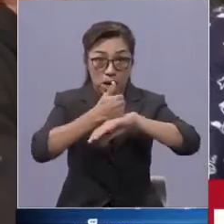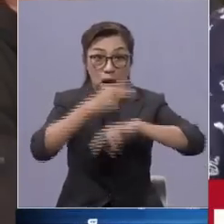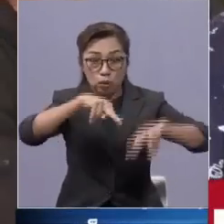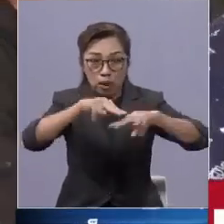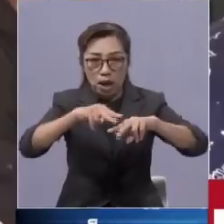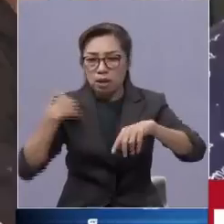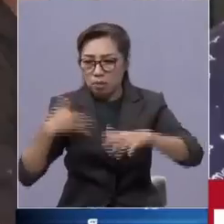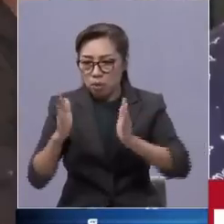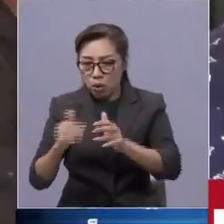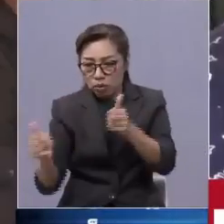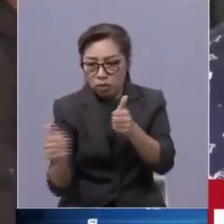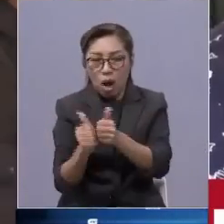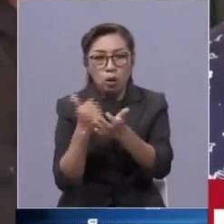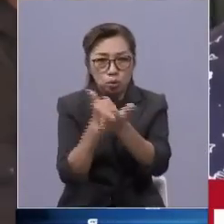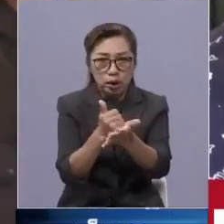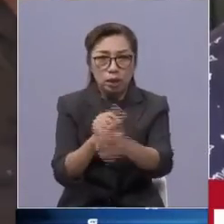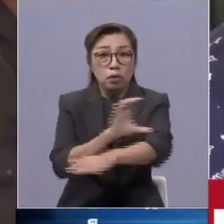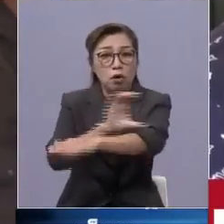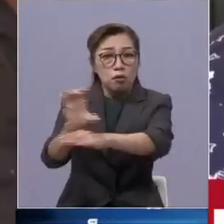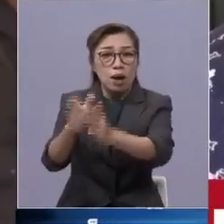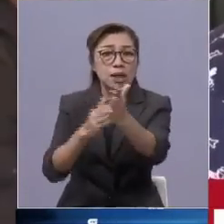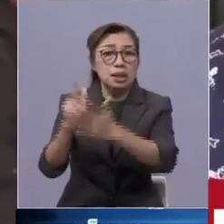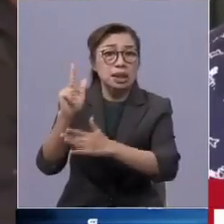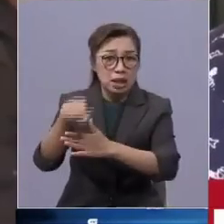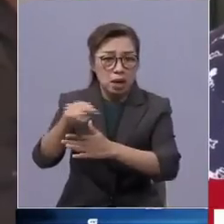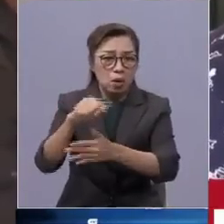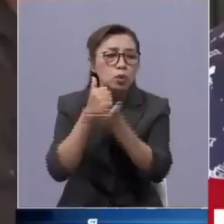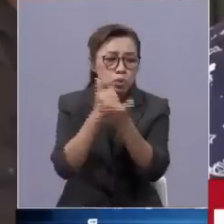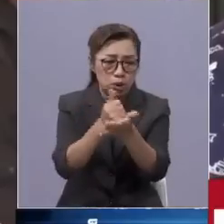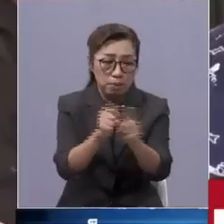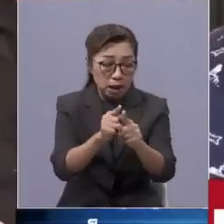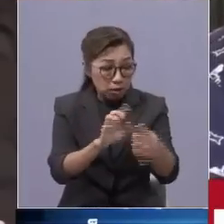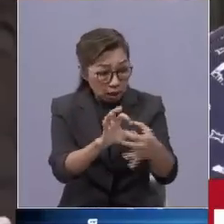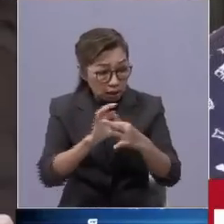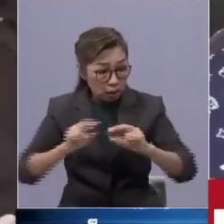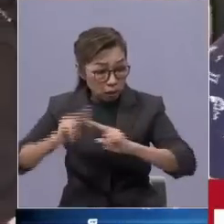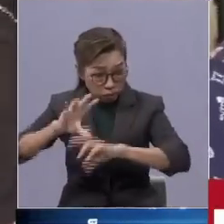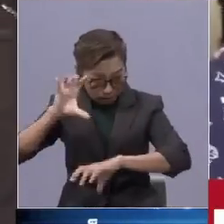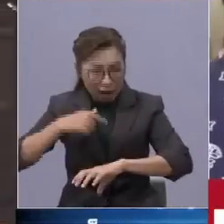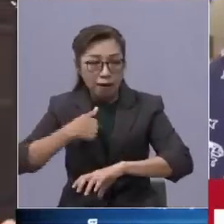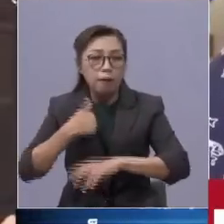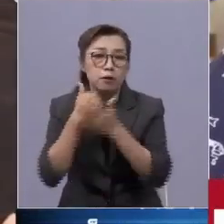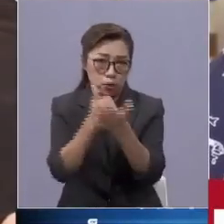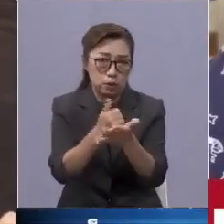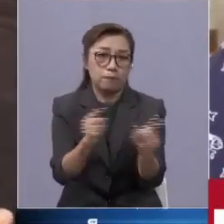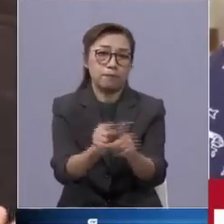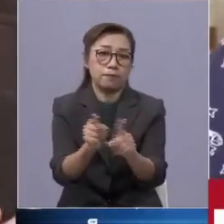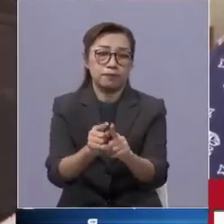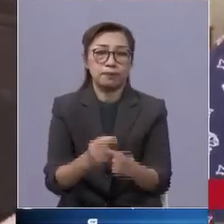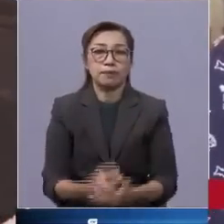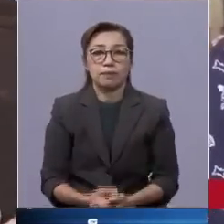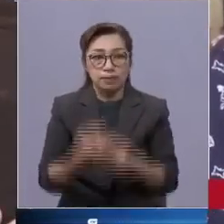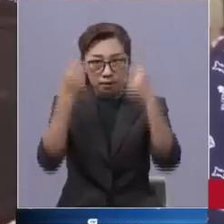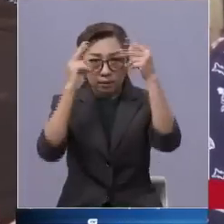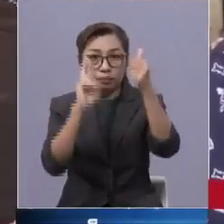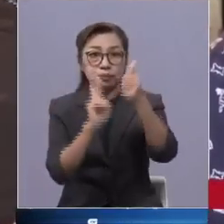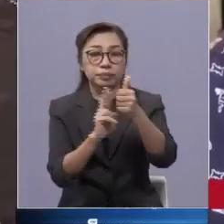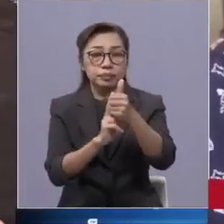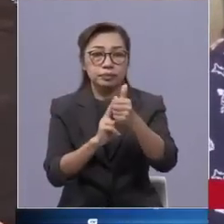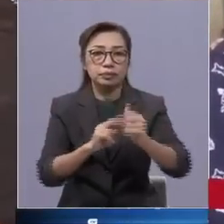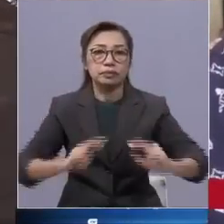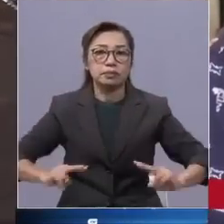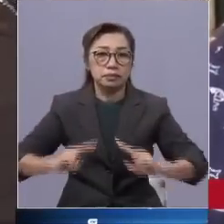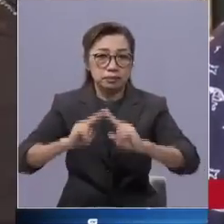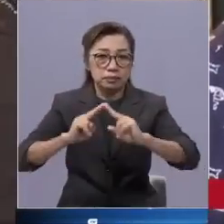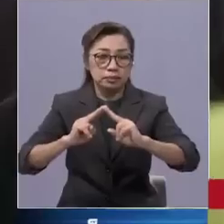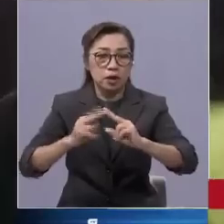ณะที่รถไฟฟ้าสายสีเขียวก็เช่นกันที่ก็ต้องดูแลในส่วนที่เกี่ยวข้องกับกระทรวงมหาดไทยฮะด้านรองนายกรัฐมนตรีและรัฐมนตรี